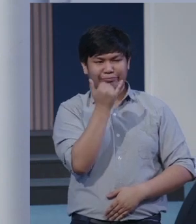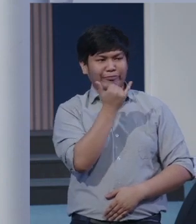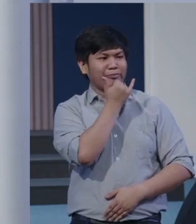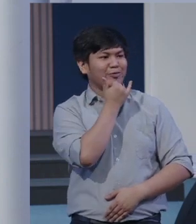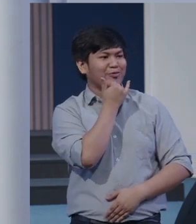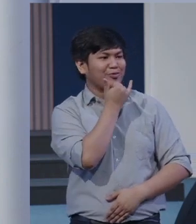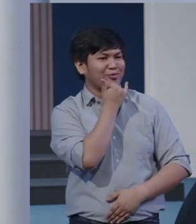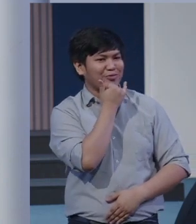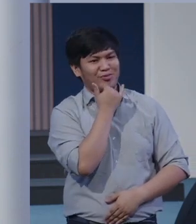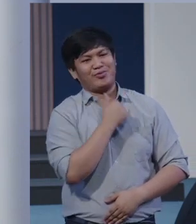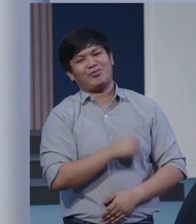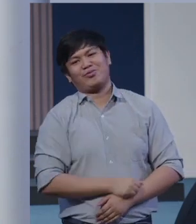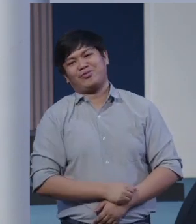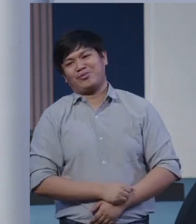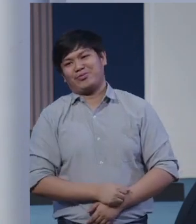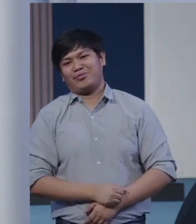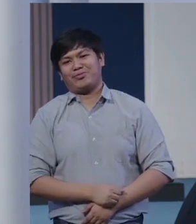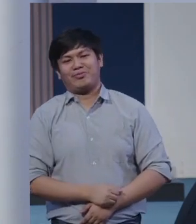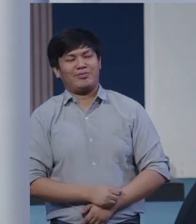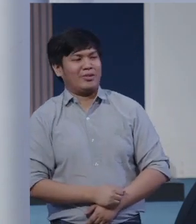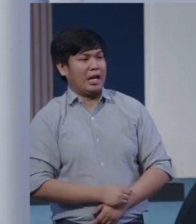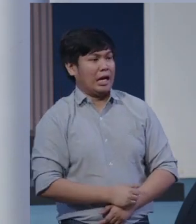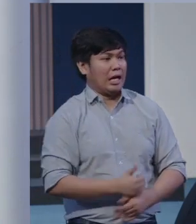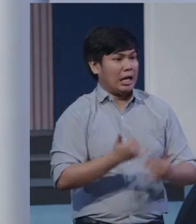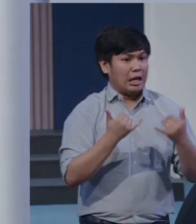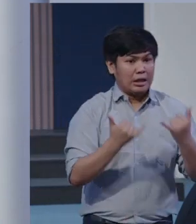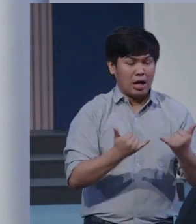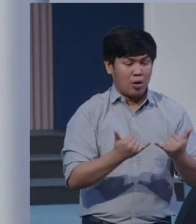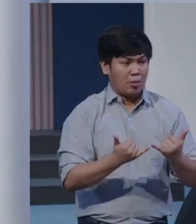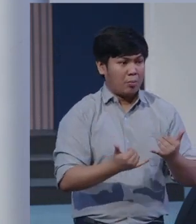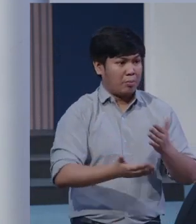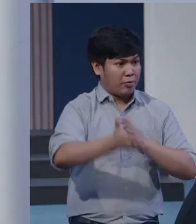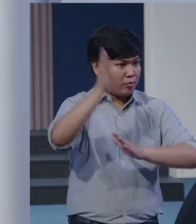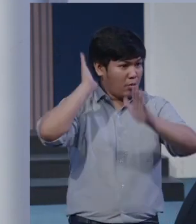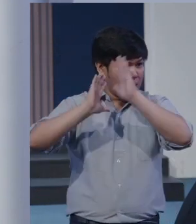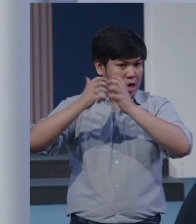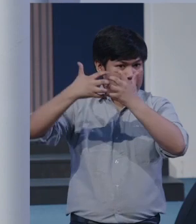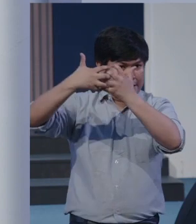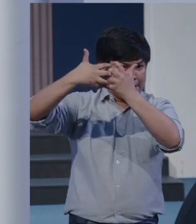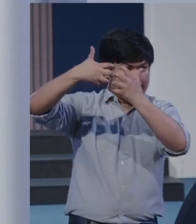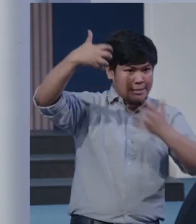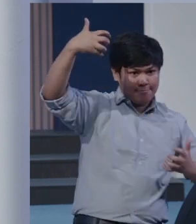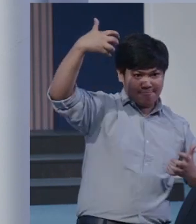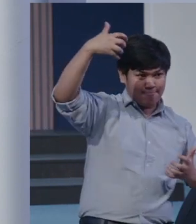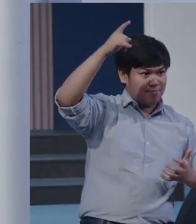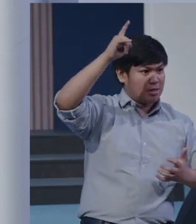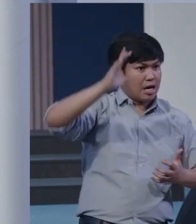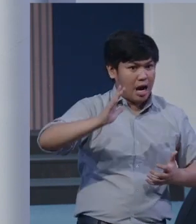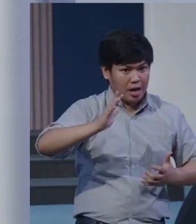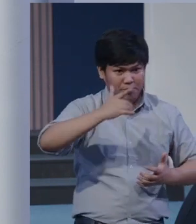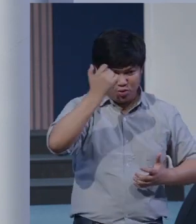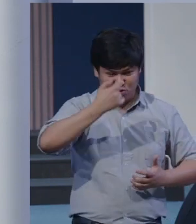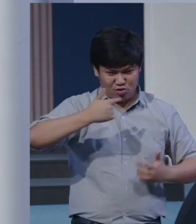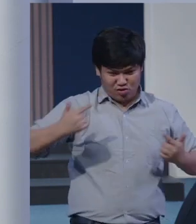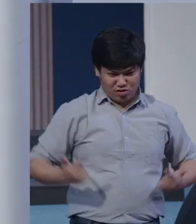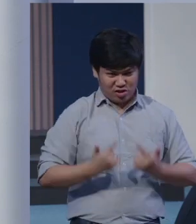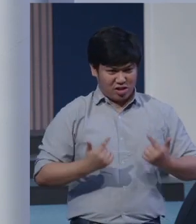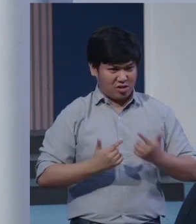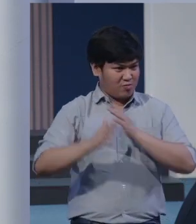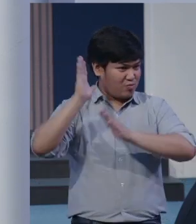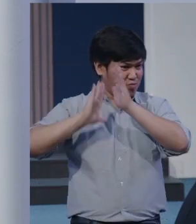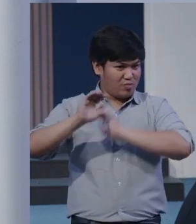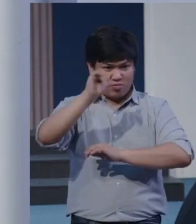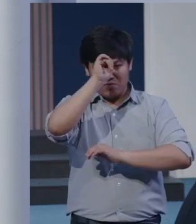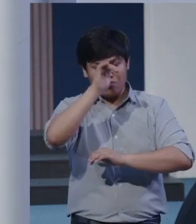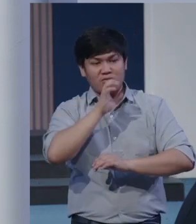to 22 and you who once were alienated and hostile in mind doing Evil Deeds he has now